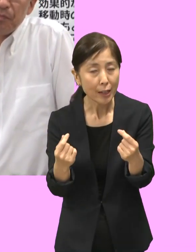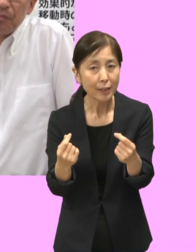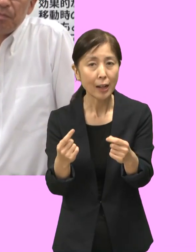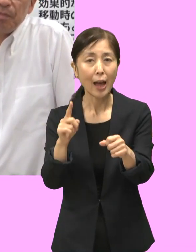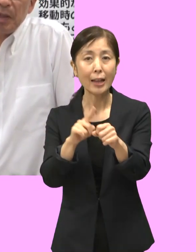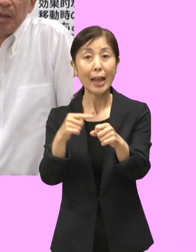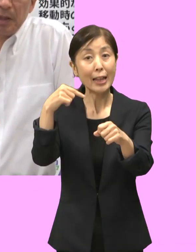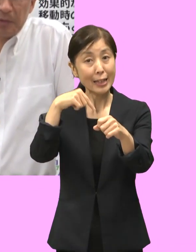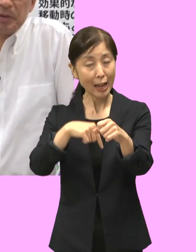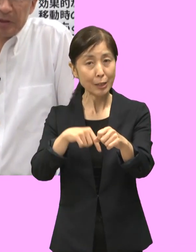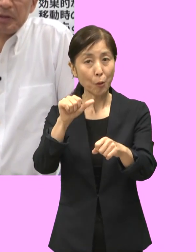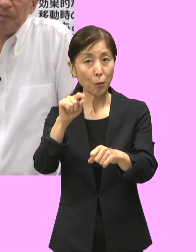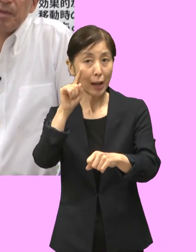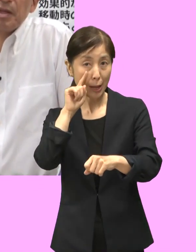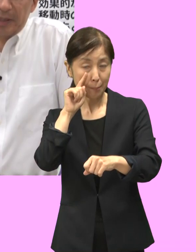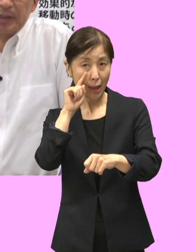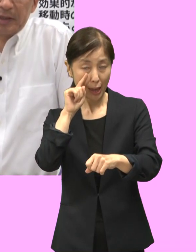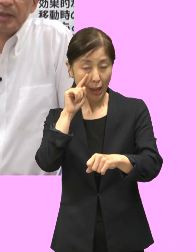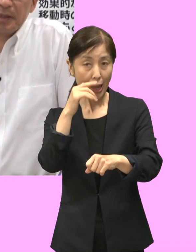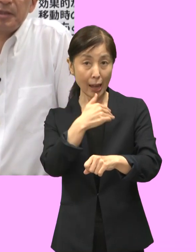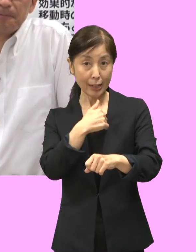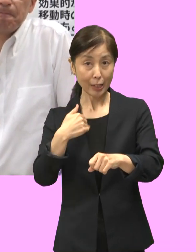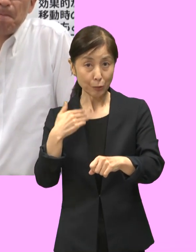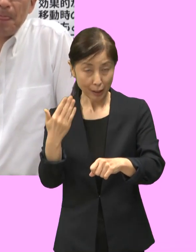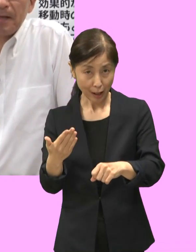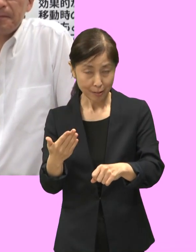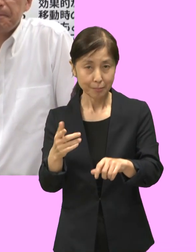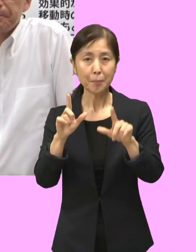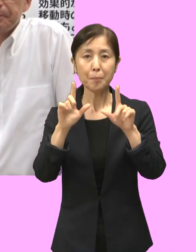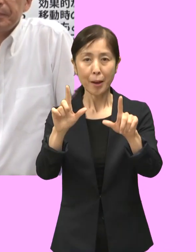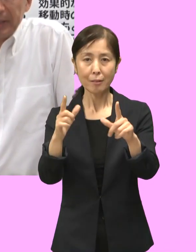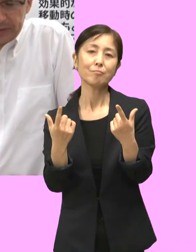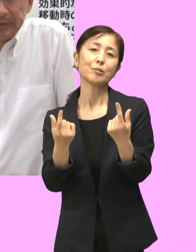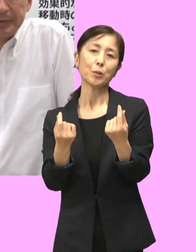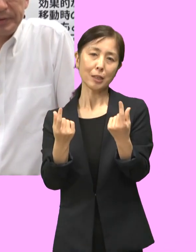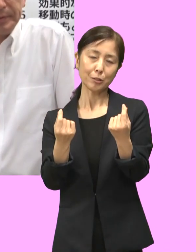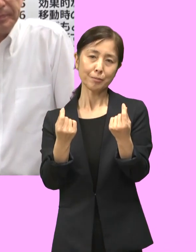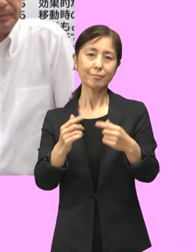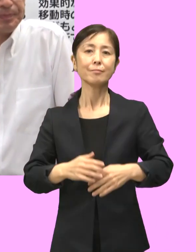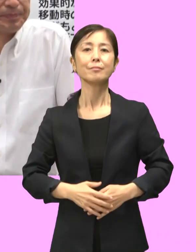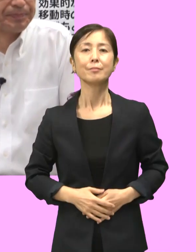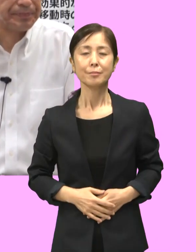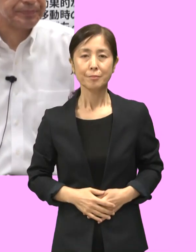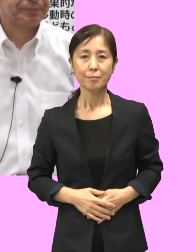にも5回目の接種が 始まります。はい、 わかりました、ありがとうございます。はい、